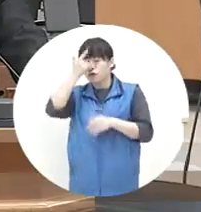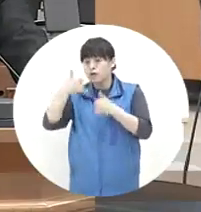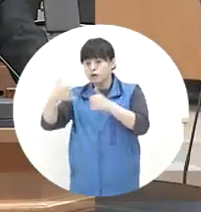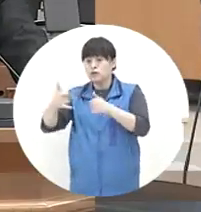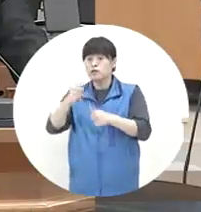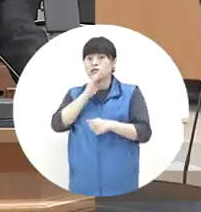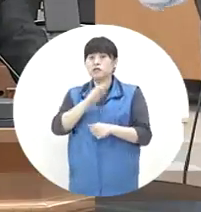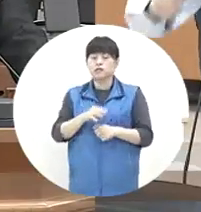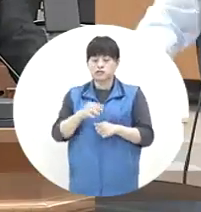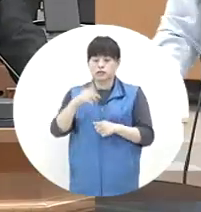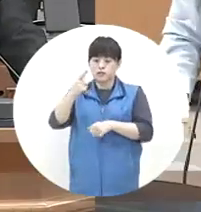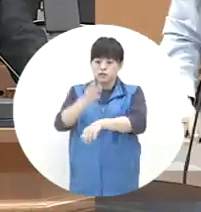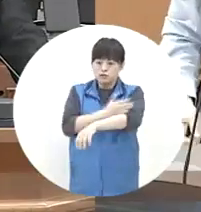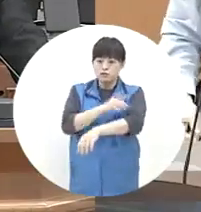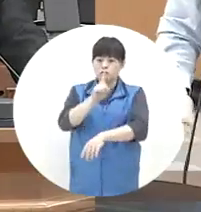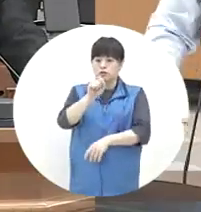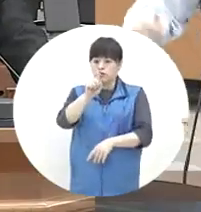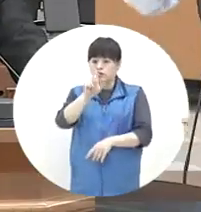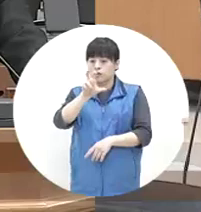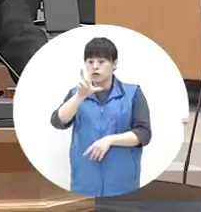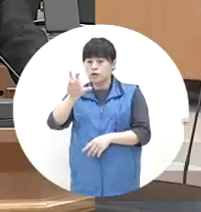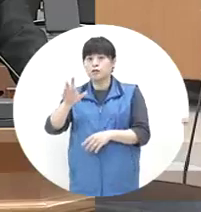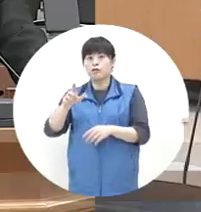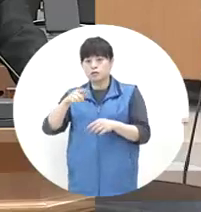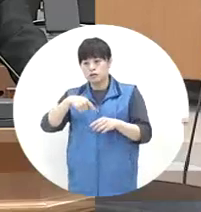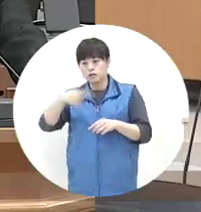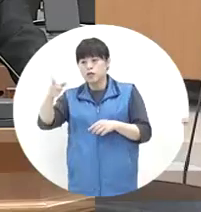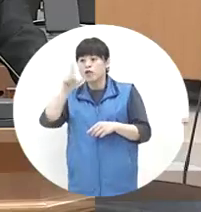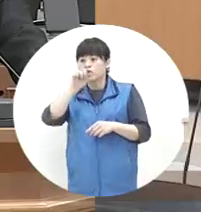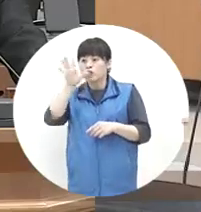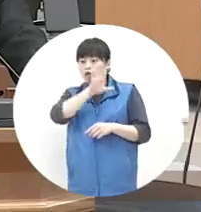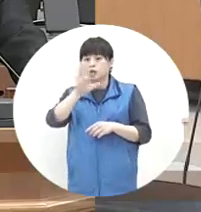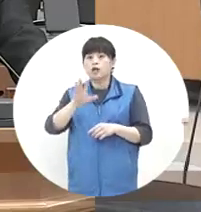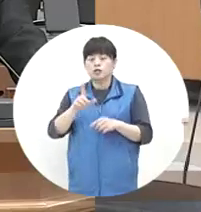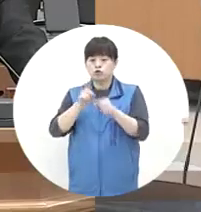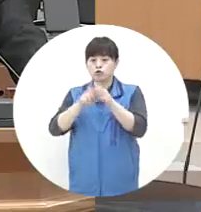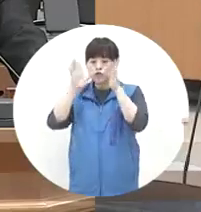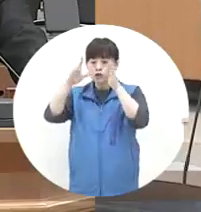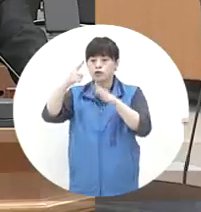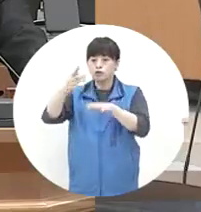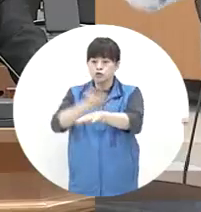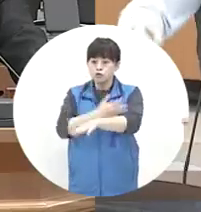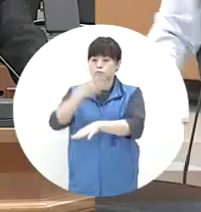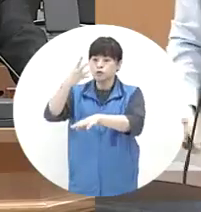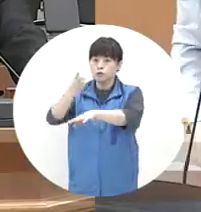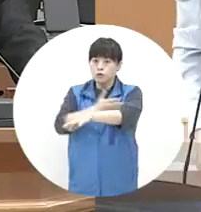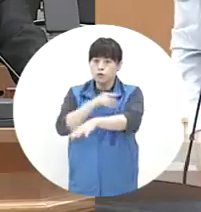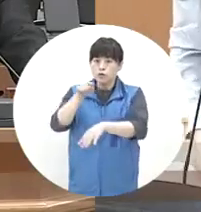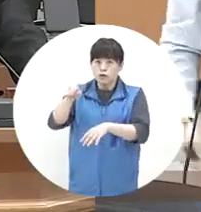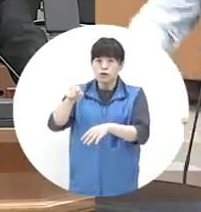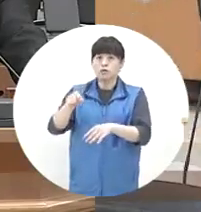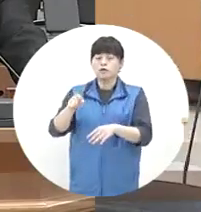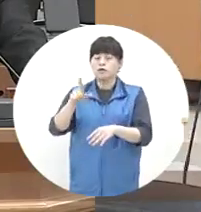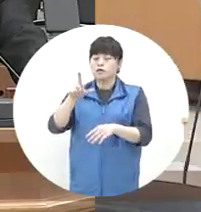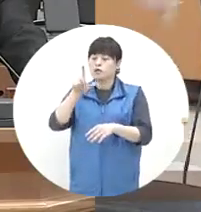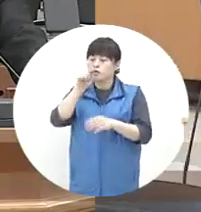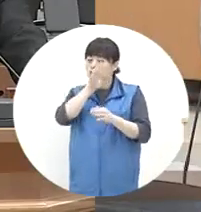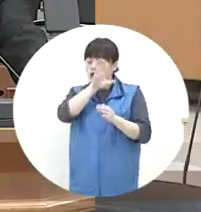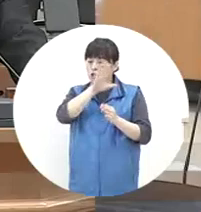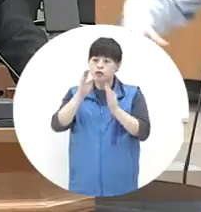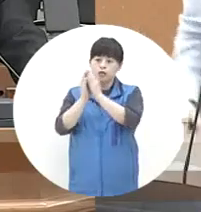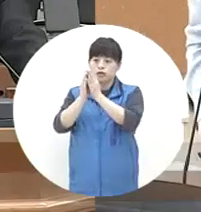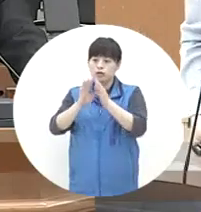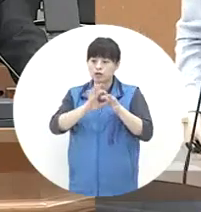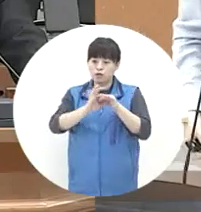来到莺歌的中正一路，哦，中正三路156巷这边，就可以等于是桃园这一面我们莺歌的外环道，这整个一个变成